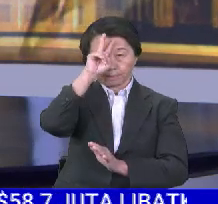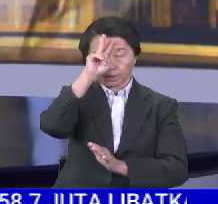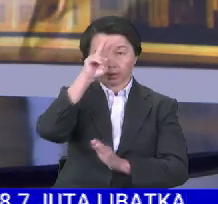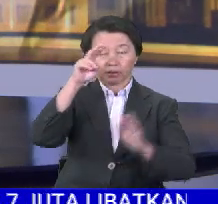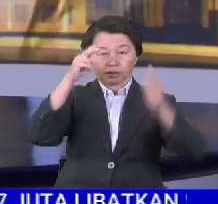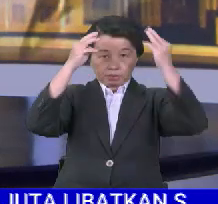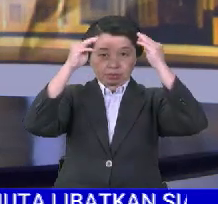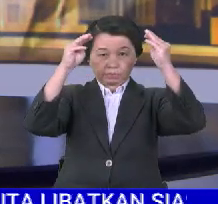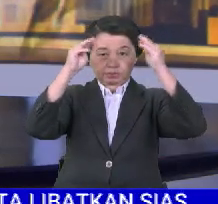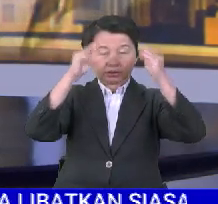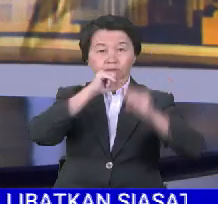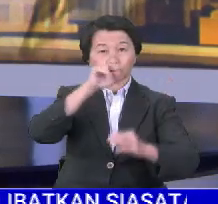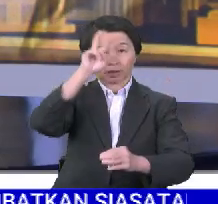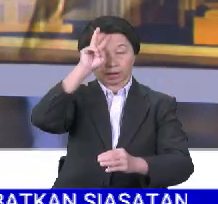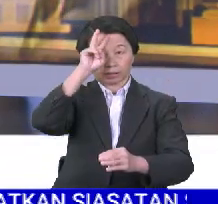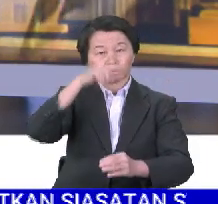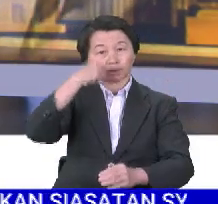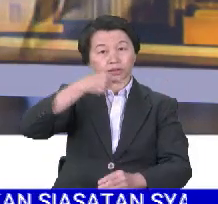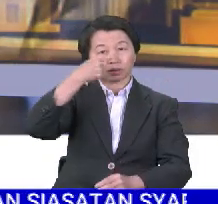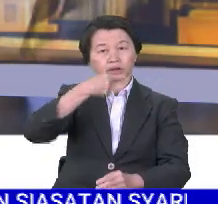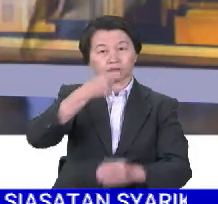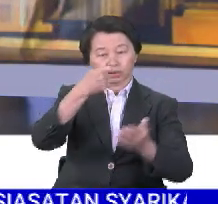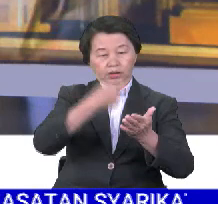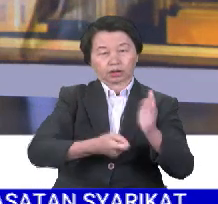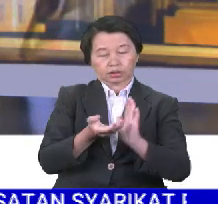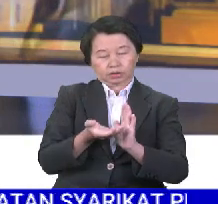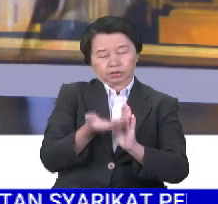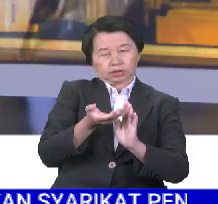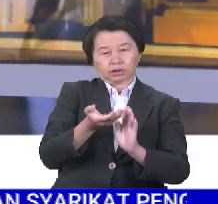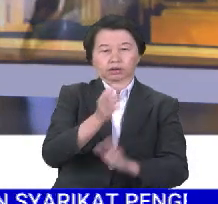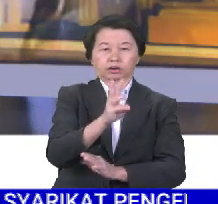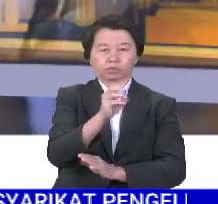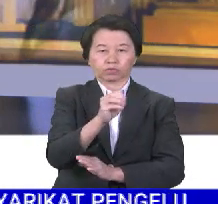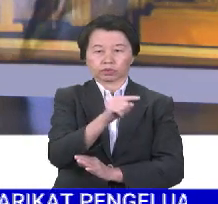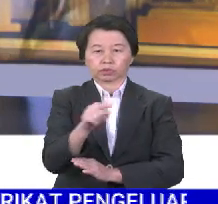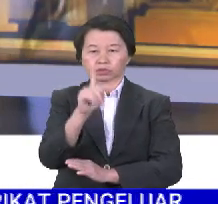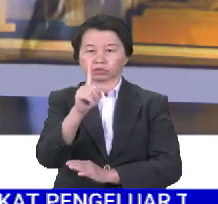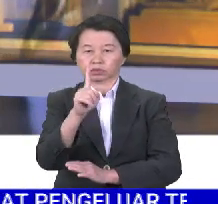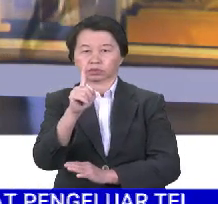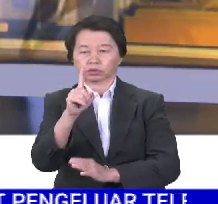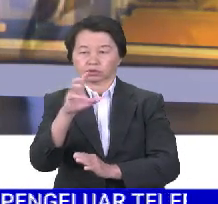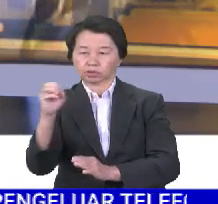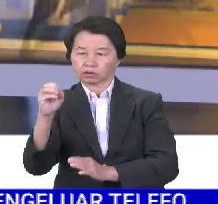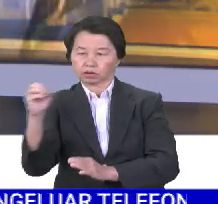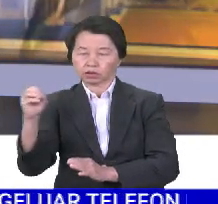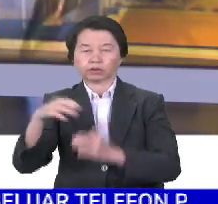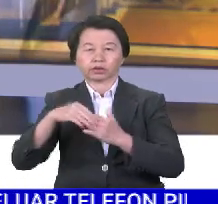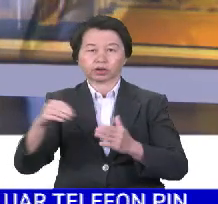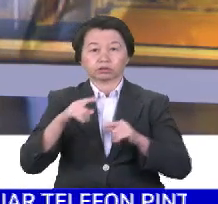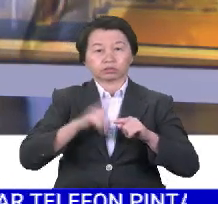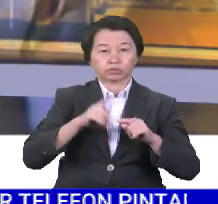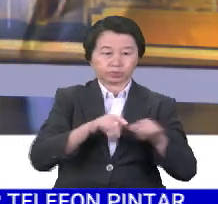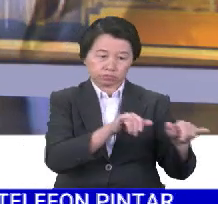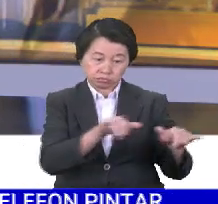Pengurus ladang kambing Osman Cheya Kuti berkata, harga dinaikkan antara RM60 hingga RM100 bergantung kepada